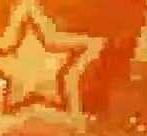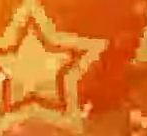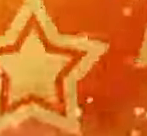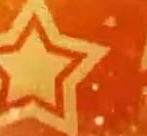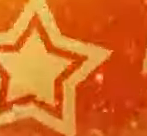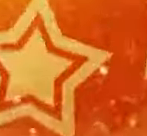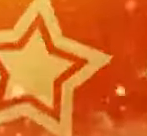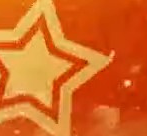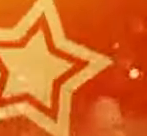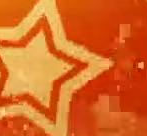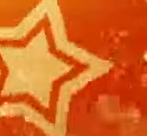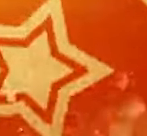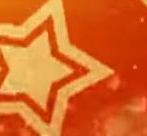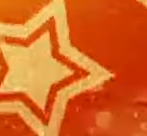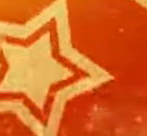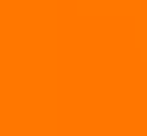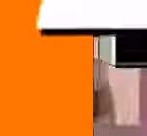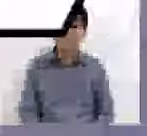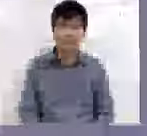eto na nga!